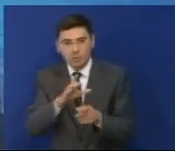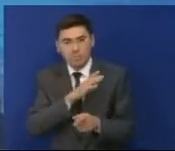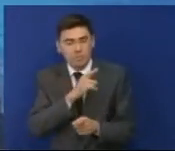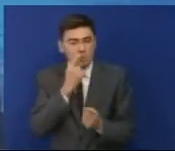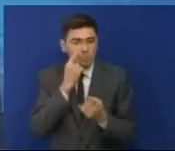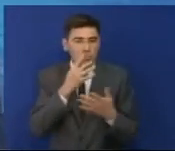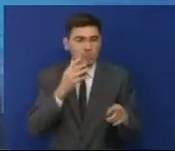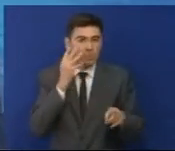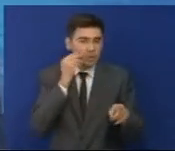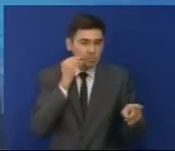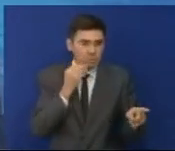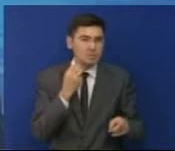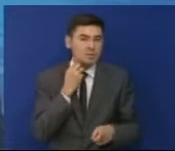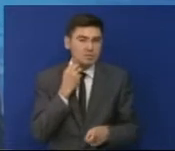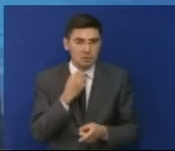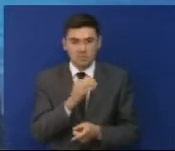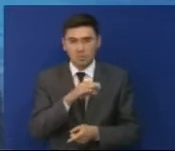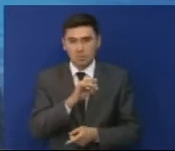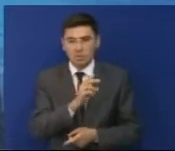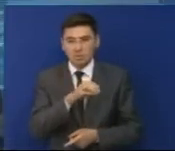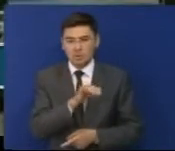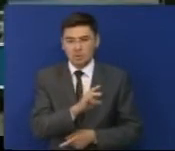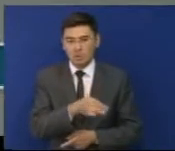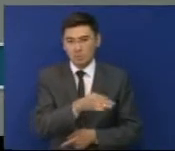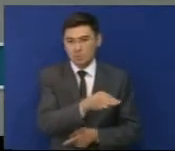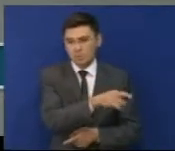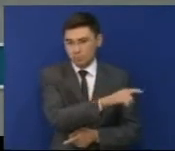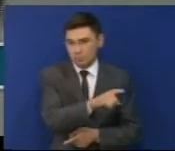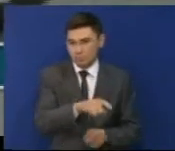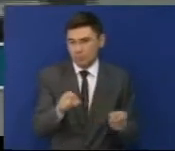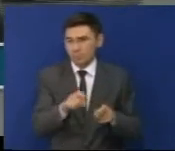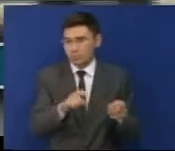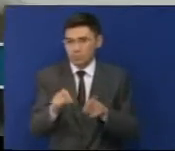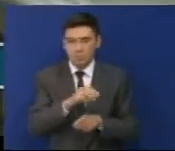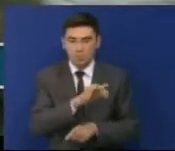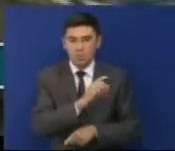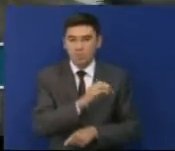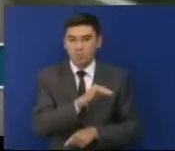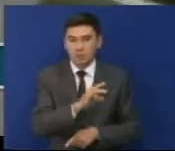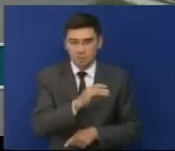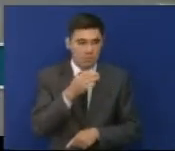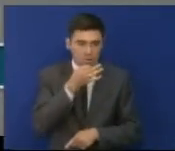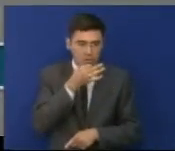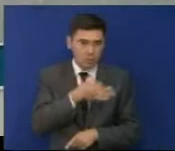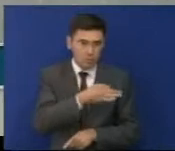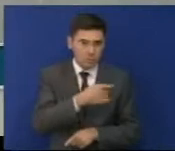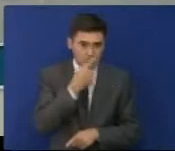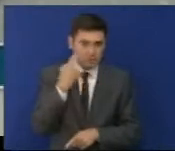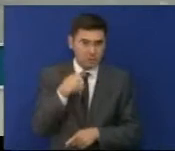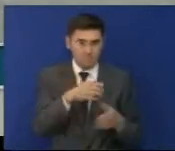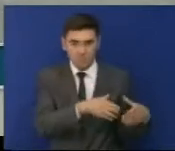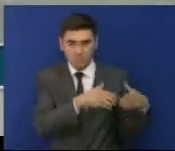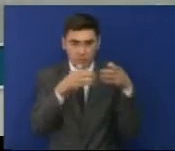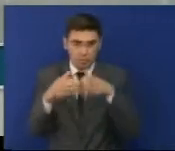көшіп келген, әлі де ниеттеніп отырғандар көп. Бұл туралы таяуда Түркістан облысынан арнайы келген делегацияның қатысуымен